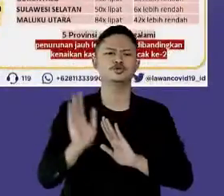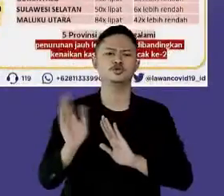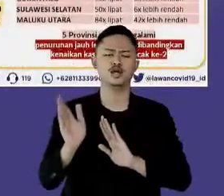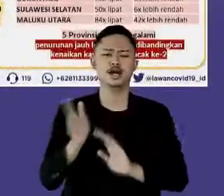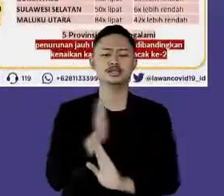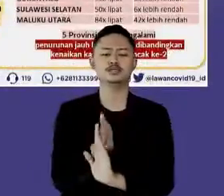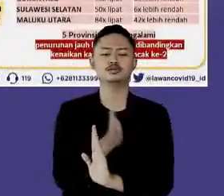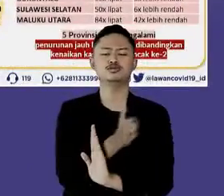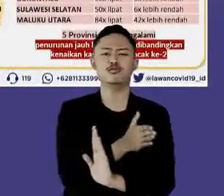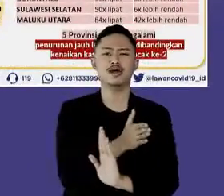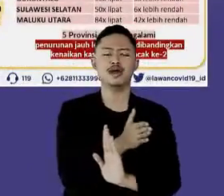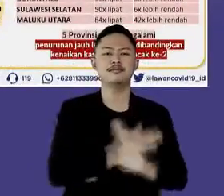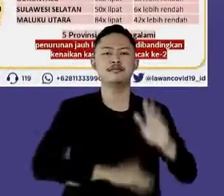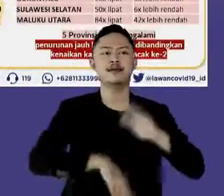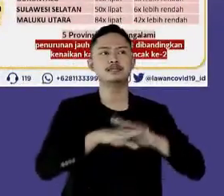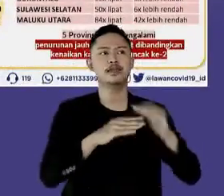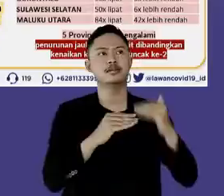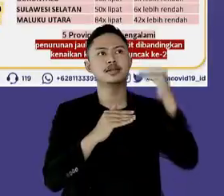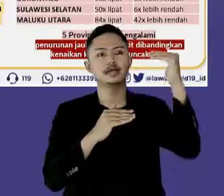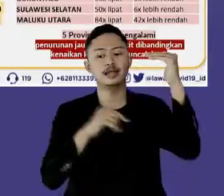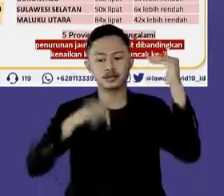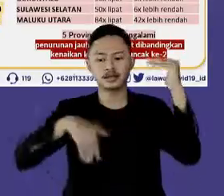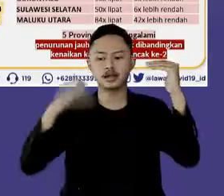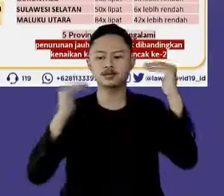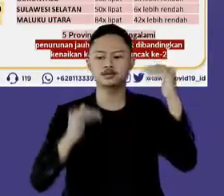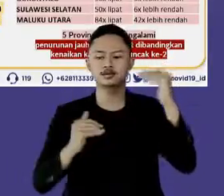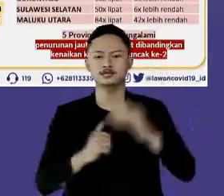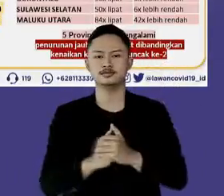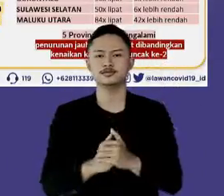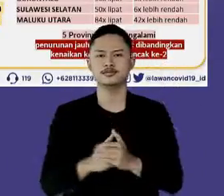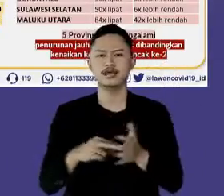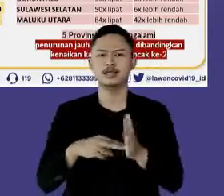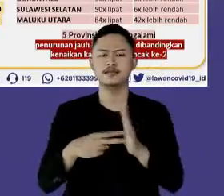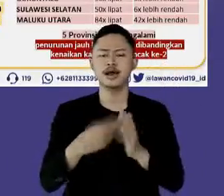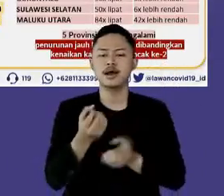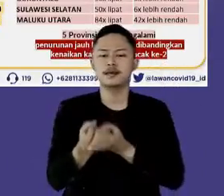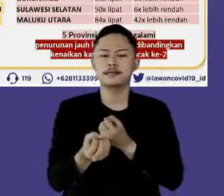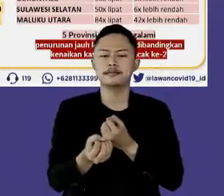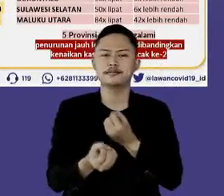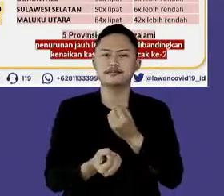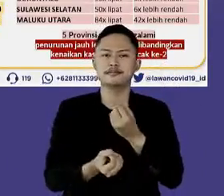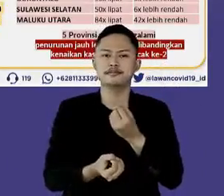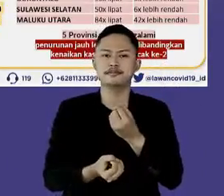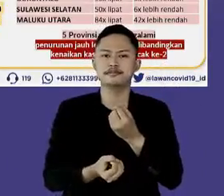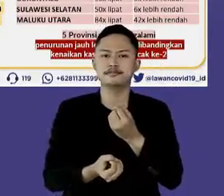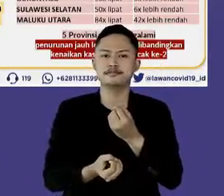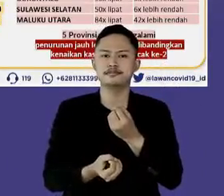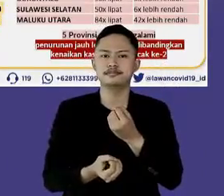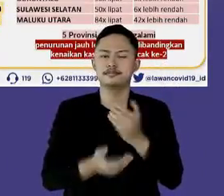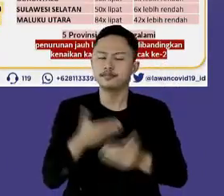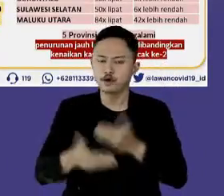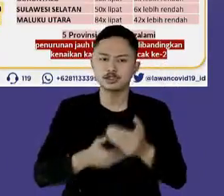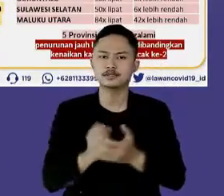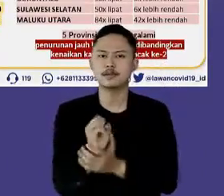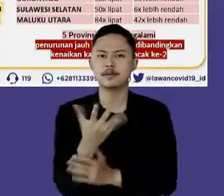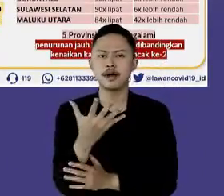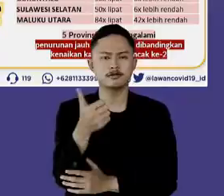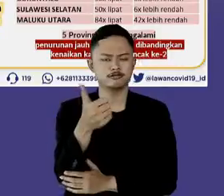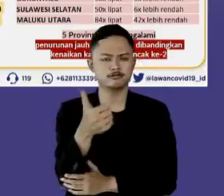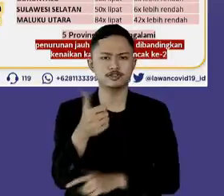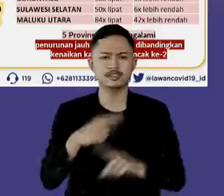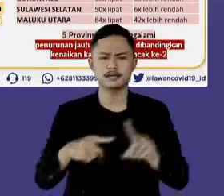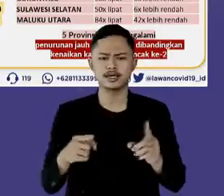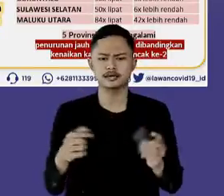puncak kedua pada bulan Juli lalu ini adalah perkembangan yang baik namun perlu untuk terus didorong